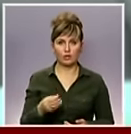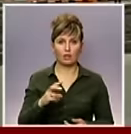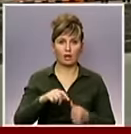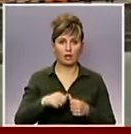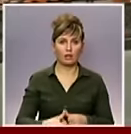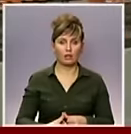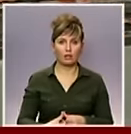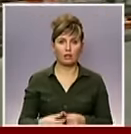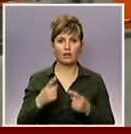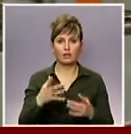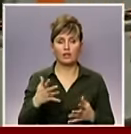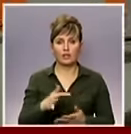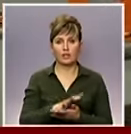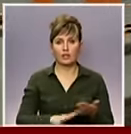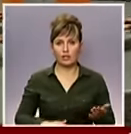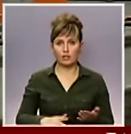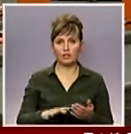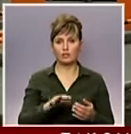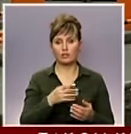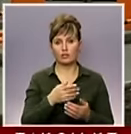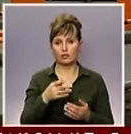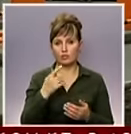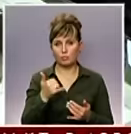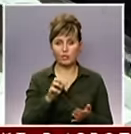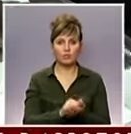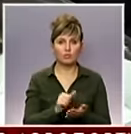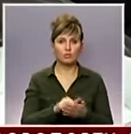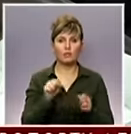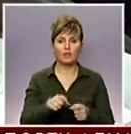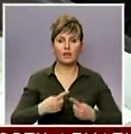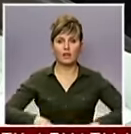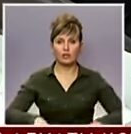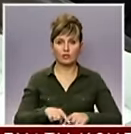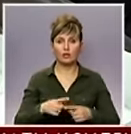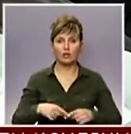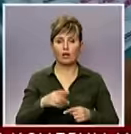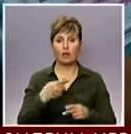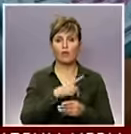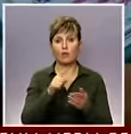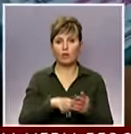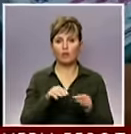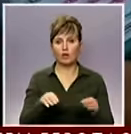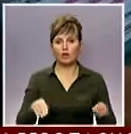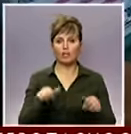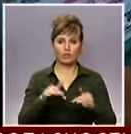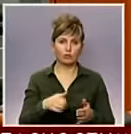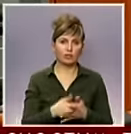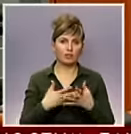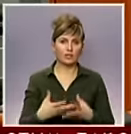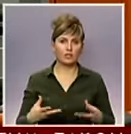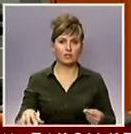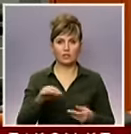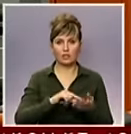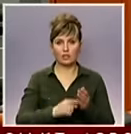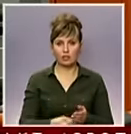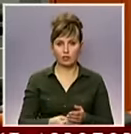оклад. Выяснением дальнейших подробностей о фирме теперь займутся правоохранительные органы. А вот вопрос с парковкой надеются решить до весны. Все торговые